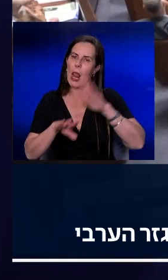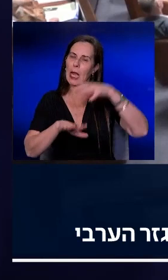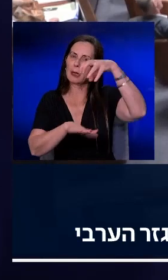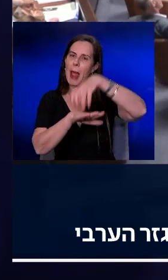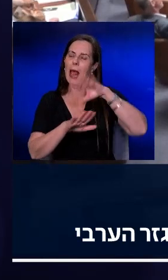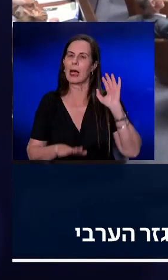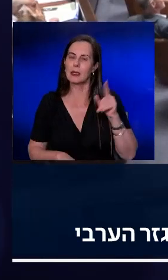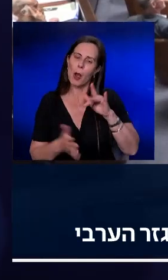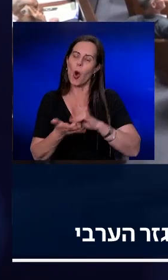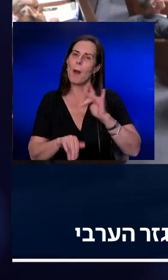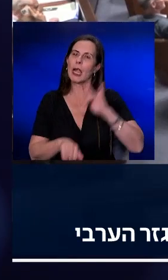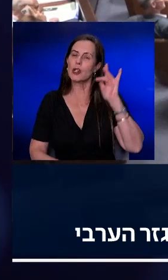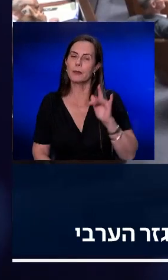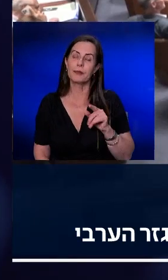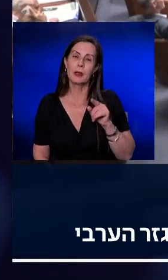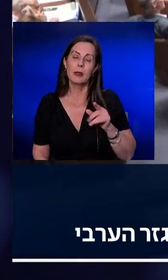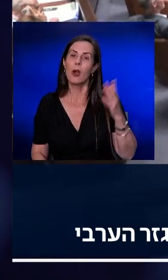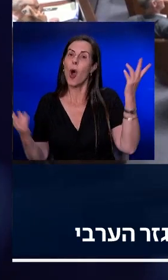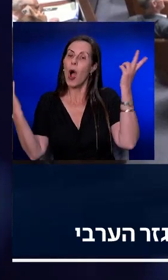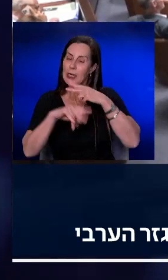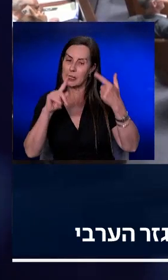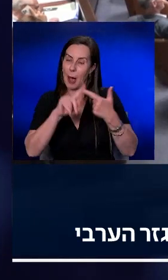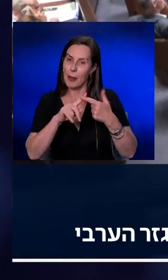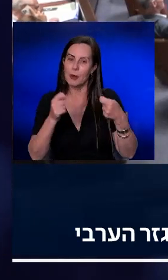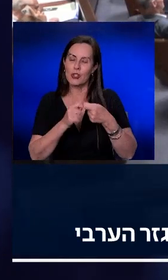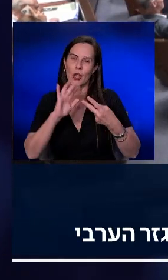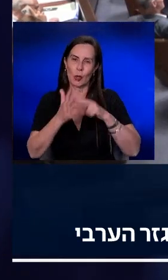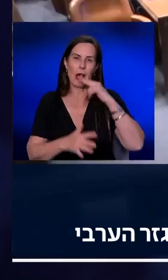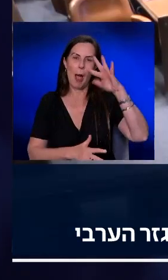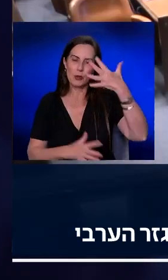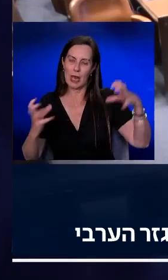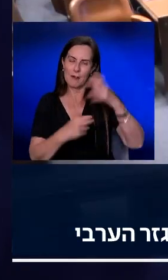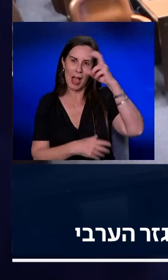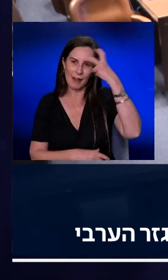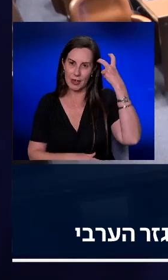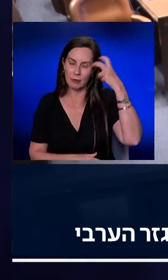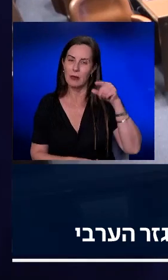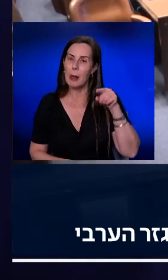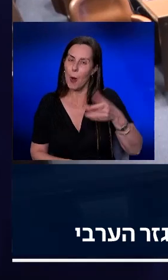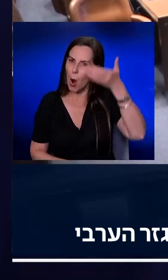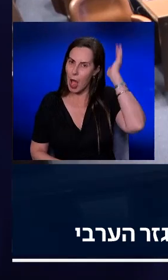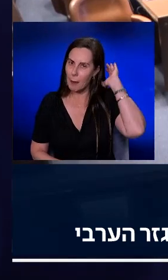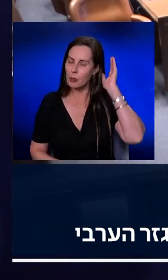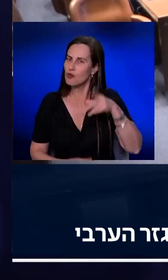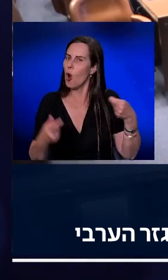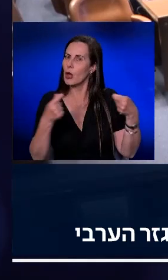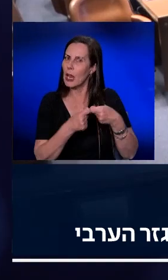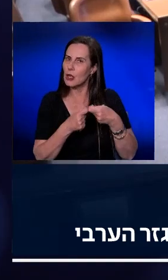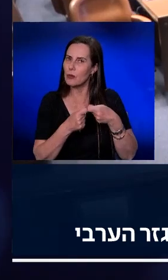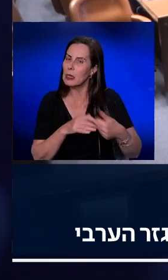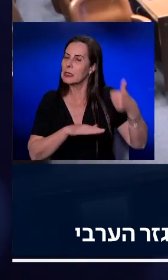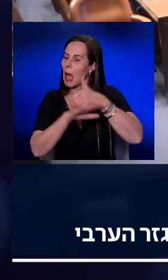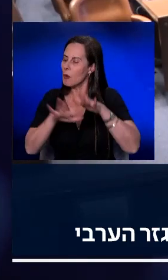הנפיץ הזה. הסכמה מהסוג השני באשר לתוכנית החומש למגזר הערבי, כאן לפיד יוצר קשר עם שרי